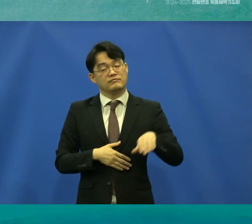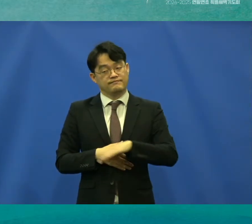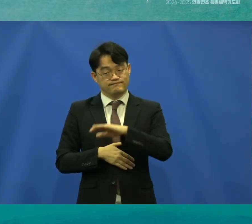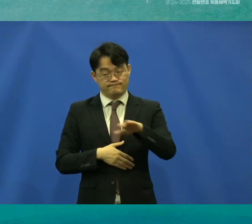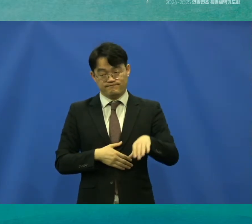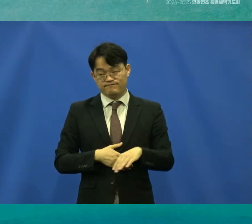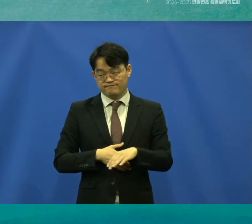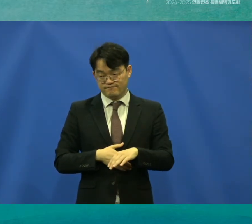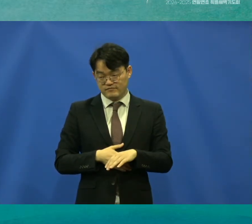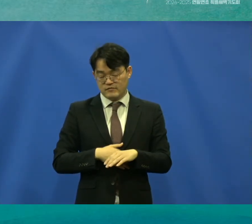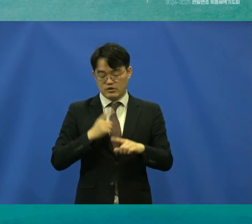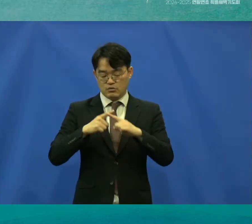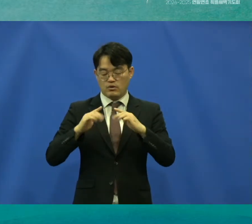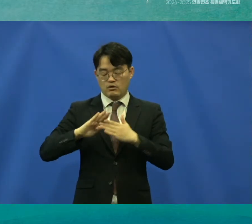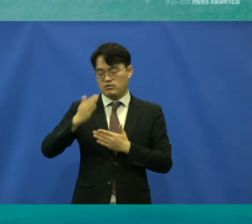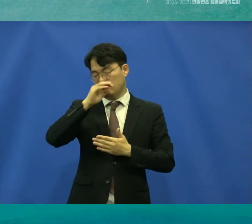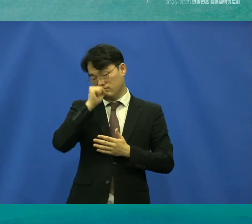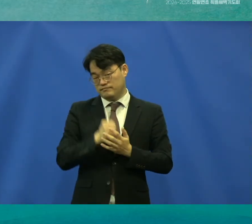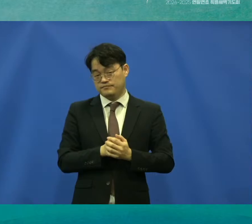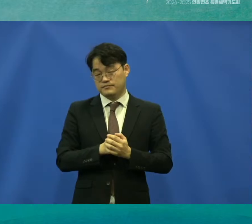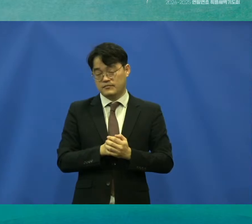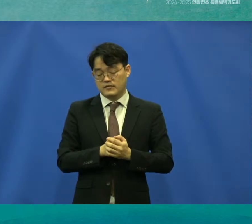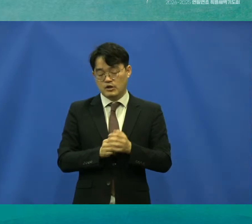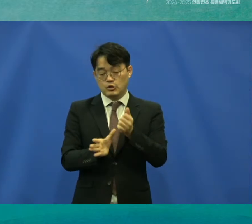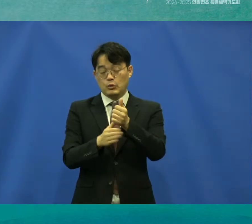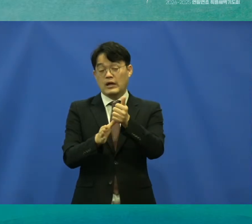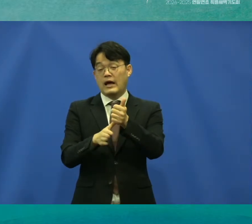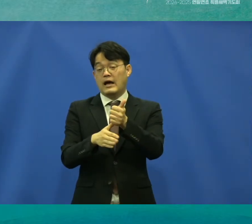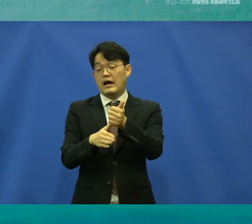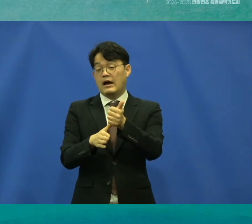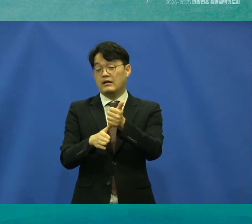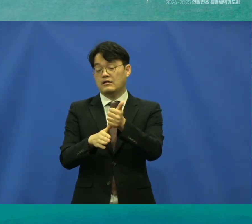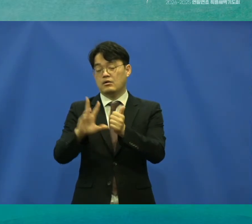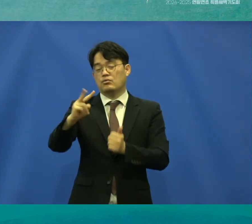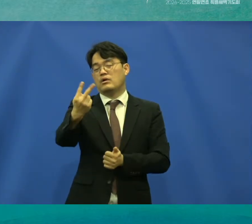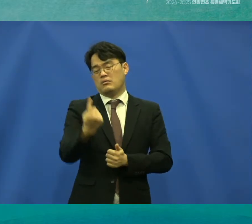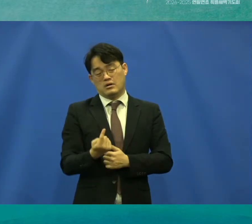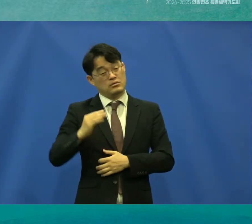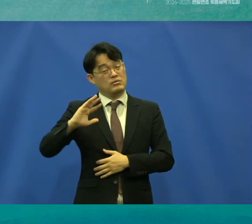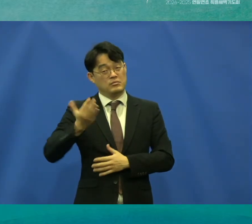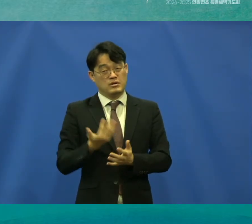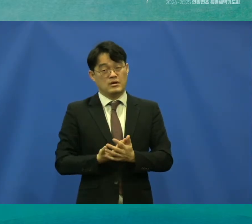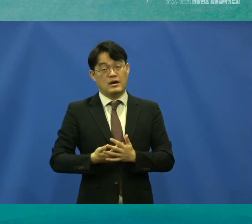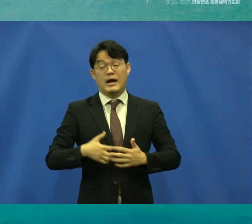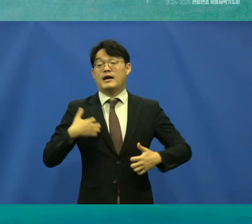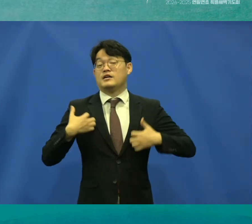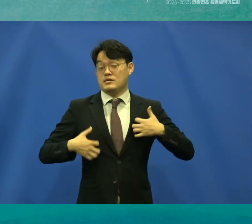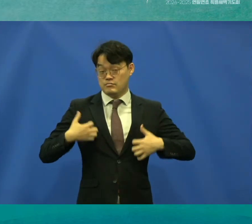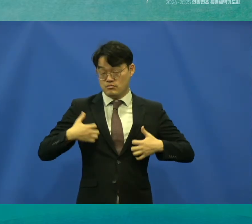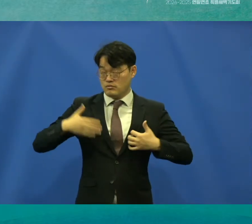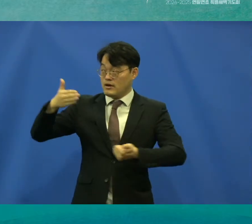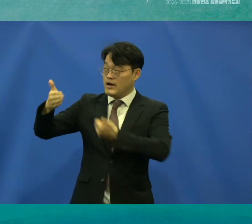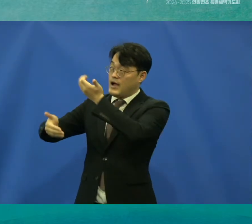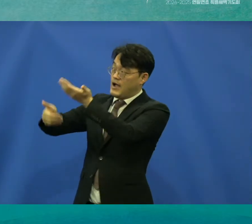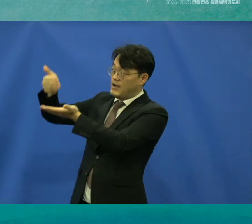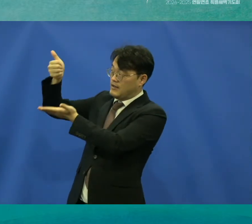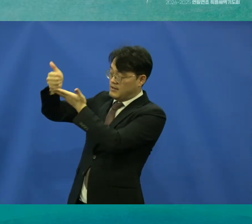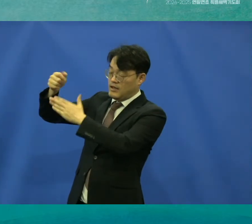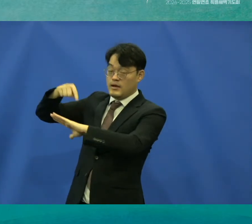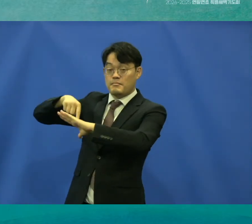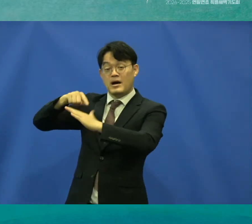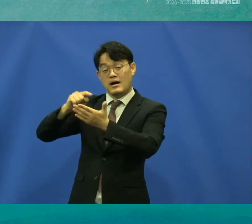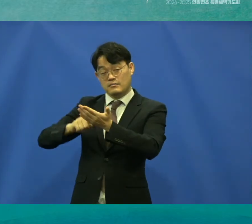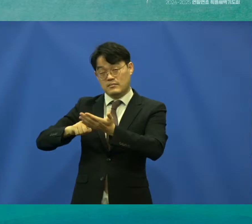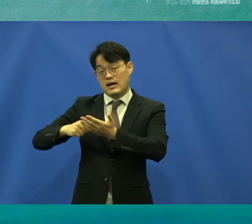믿습니다. 요나는 돌아와야 합니다. 억지가 아니라 기쁨으로 하나님의 마음을 가지고 온전한 순종을 할